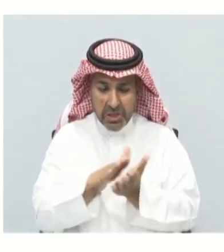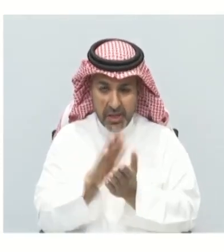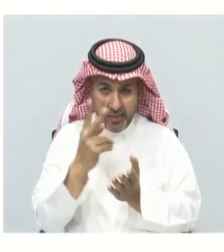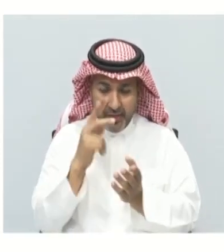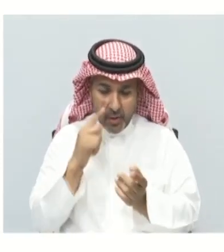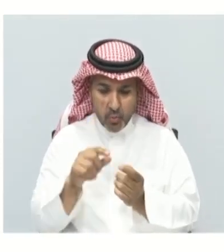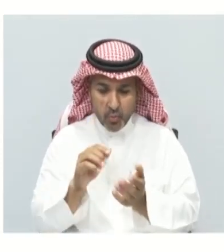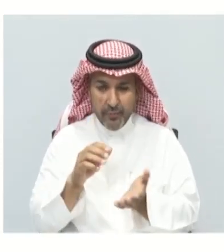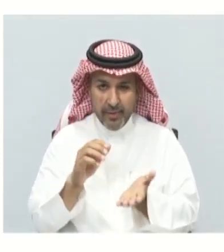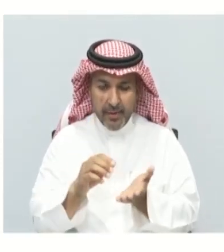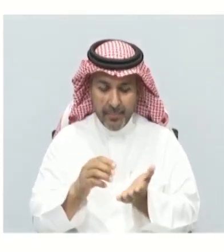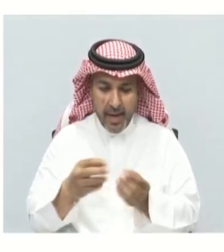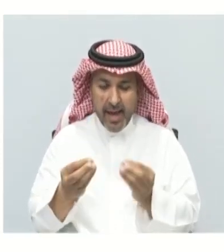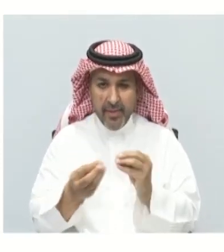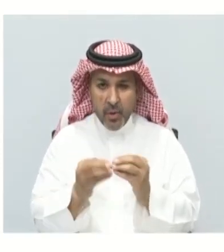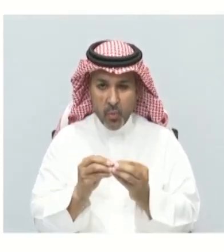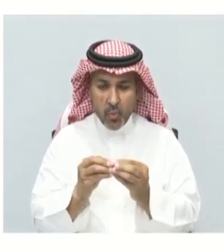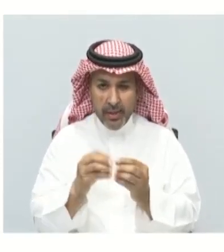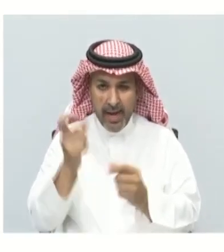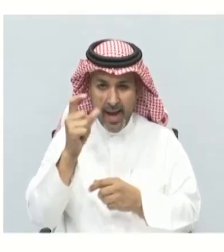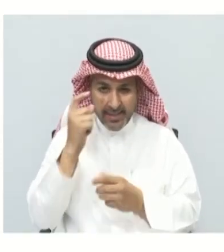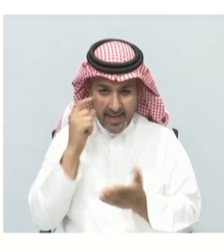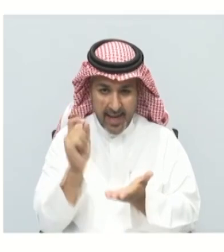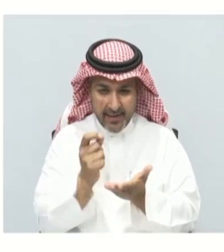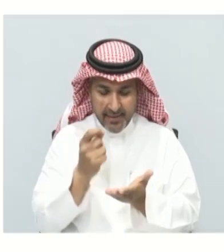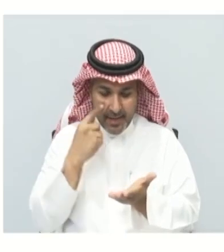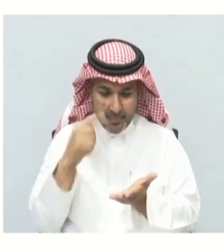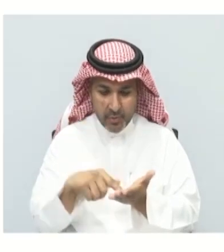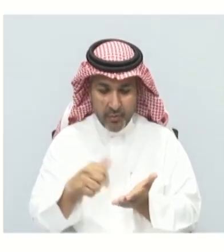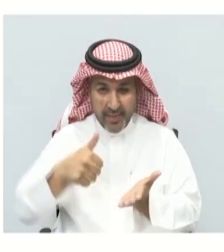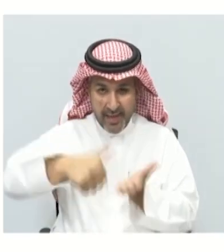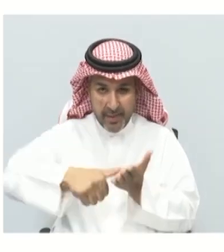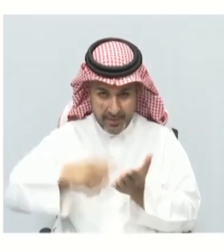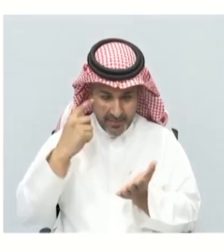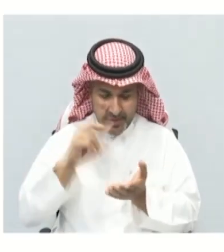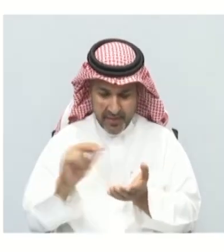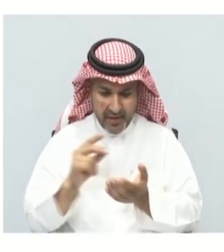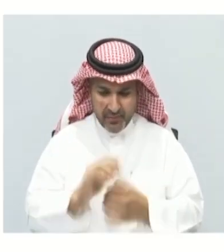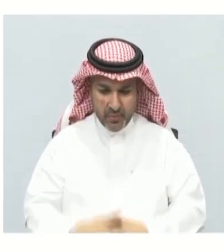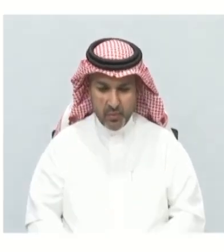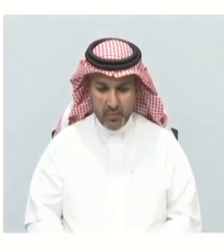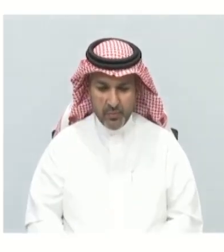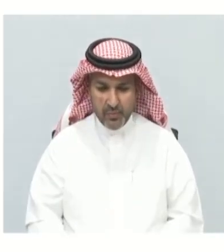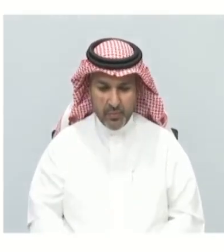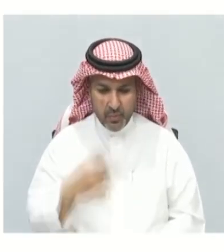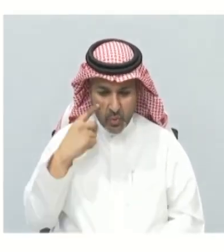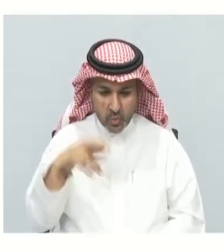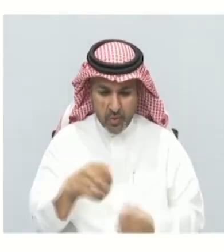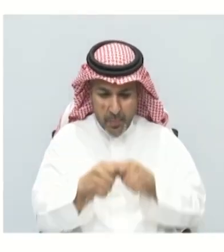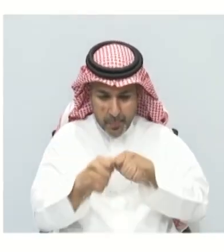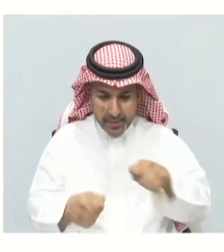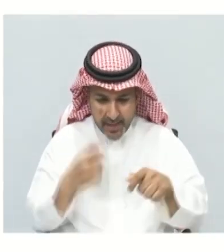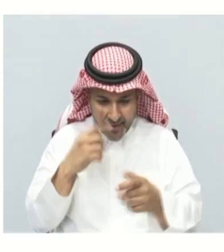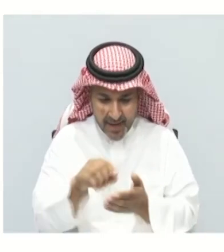استخدمت ايضا الورق لاحظ انني وضعت التجربه قريبه من حائط حتى اتحكم بماذا حتى